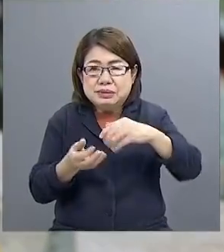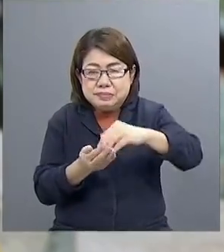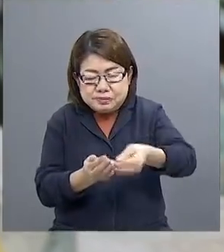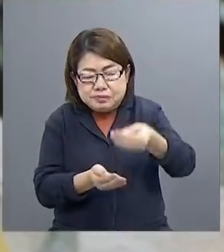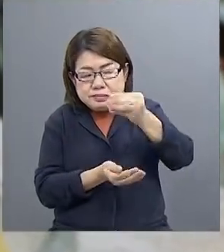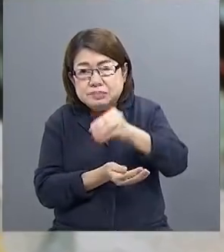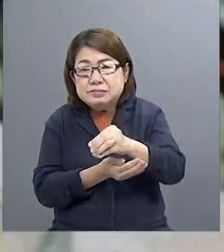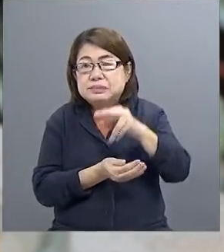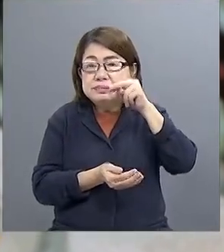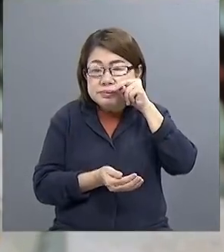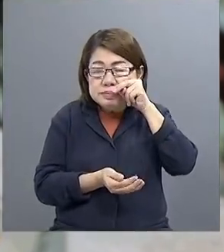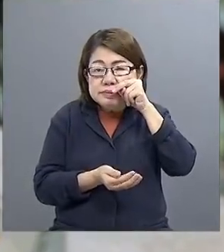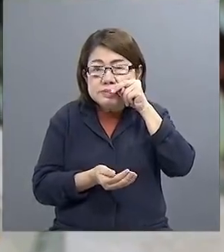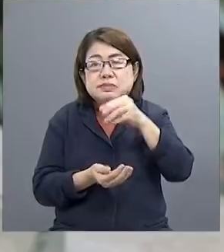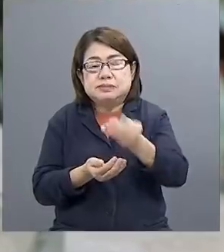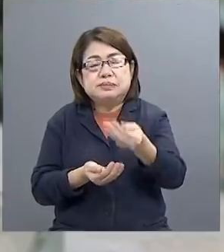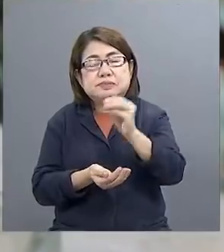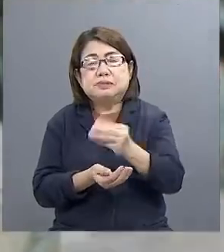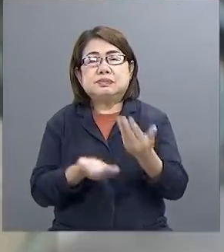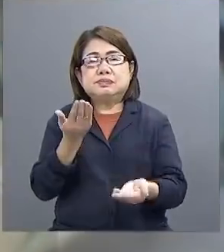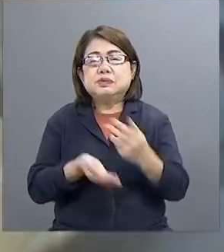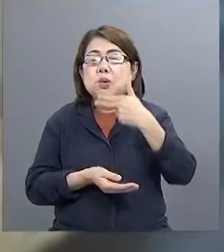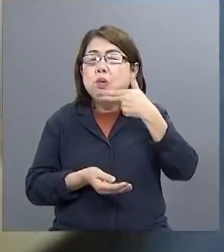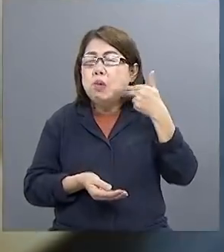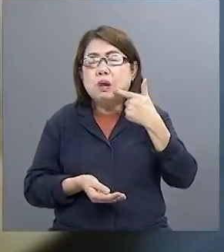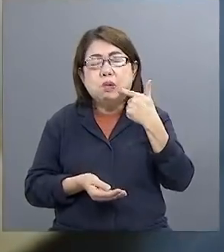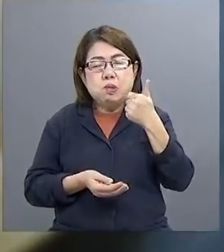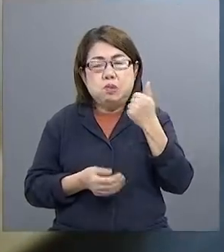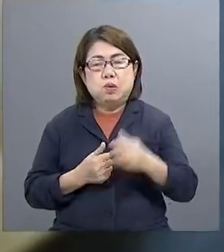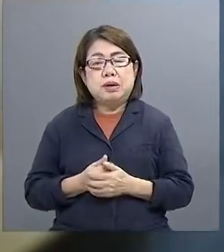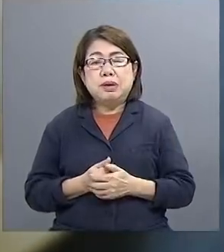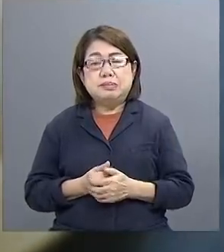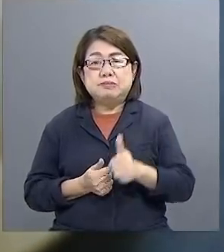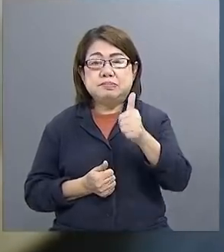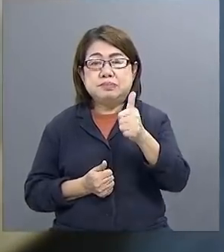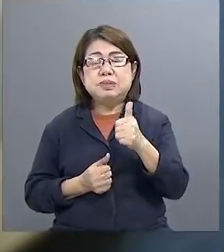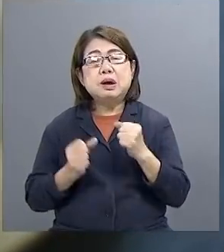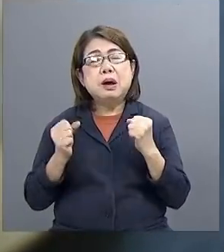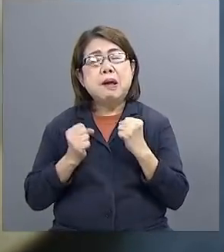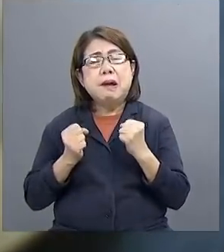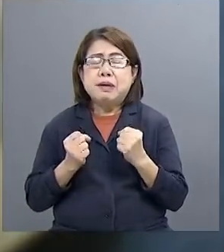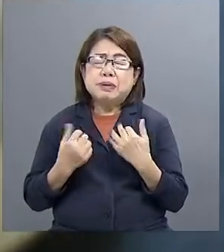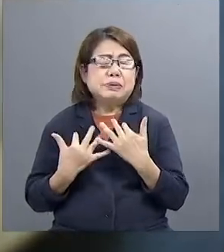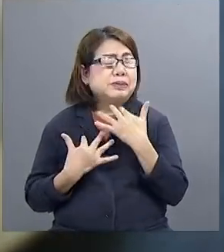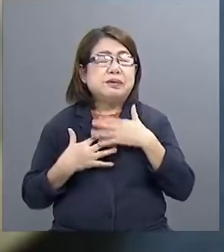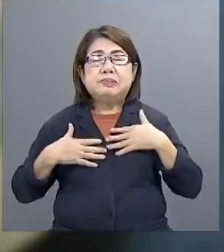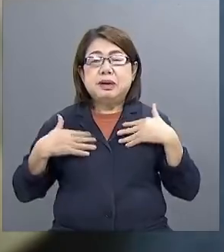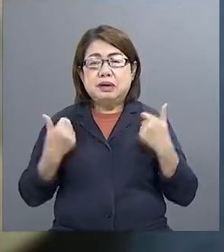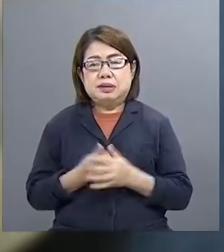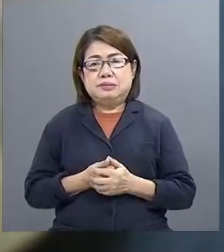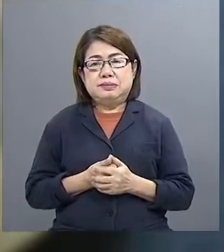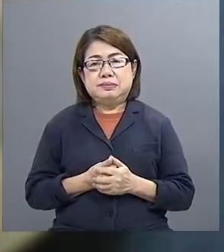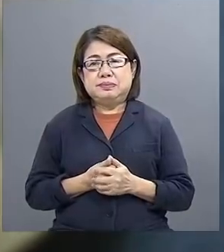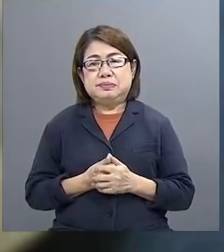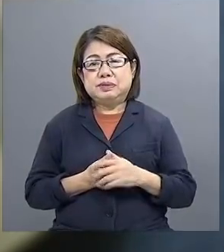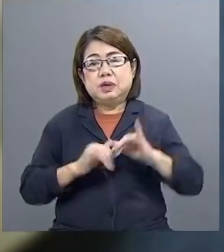และแตงโมชิ้นหวานหอมละมุนดับกระหายคลายร้อนได้ดีค่ะซึ่งเป็นเมนูที่คุณถือว่าดีจำนวนเจ้าของ